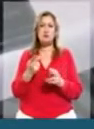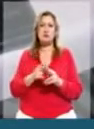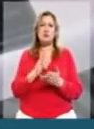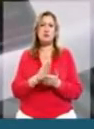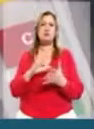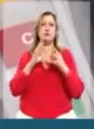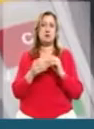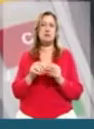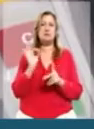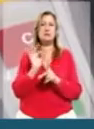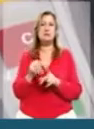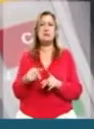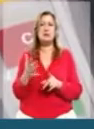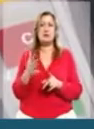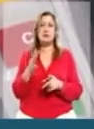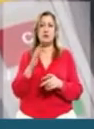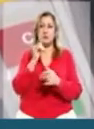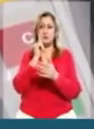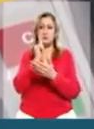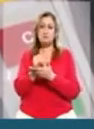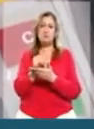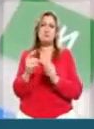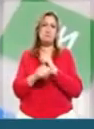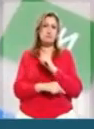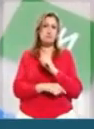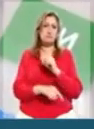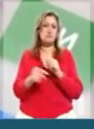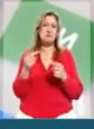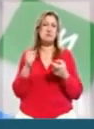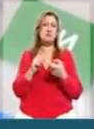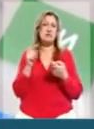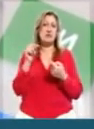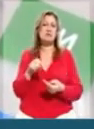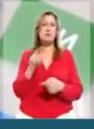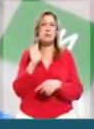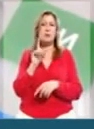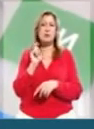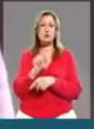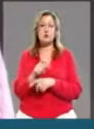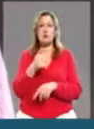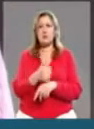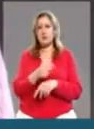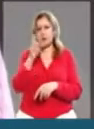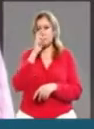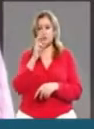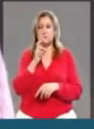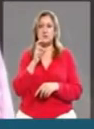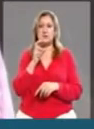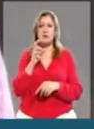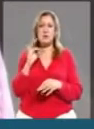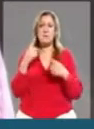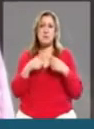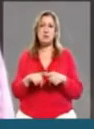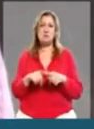қою. Мемлекет басшысының өзін-өзі реттеу, қоғамдық бақылау тетіктерін жандандыру туралы тапсырмасына сәйкес қолға алынған. Яғни, сауда